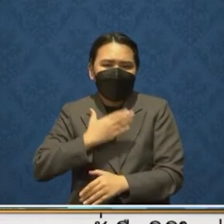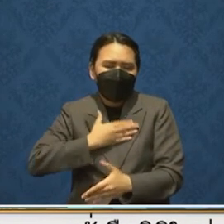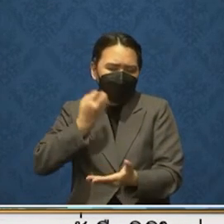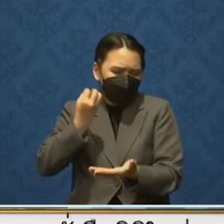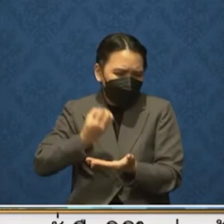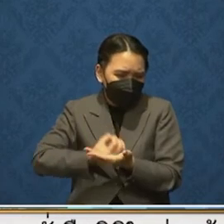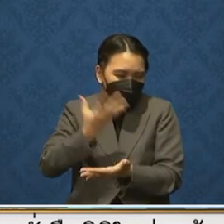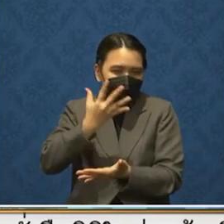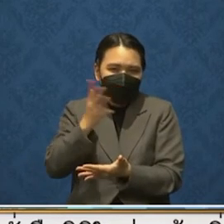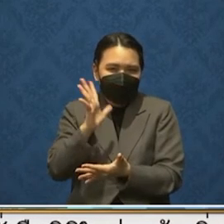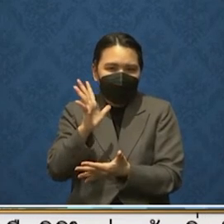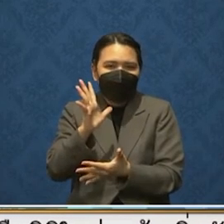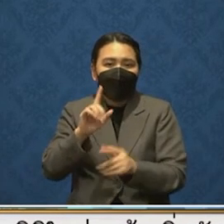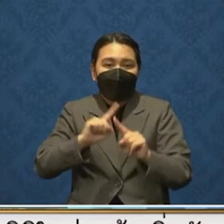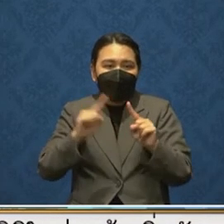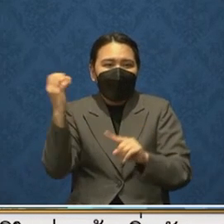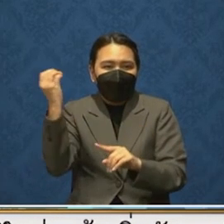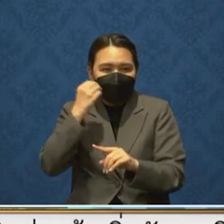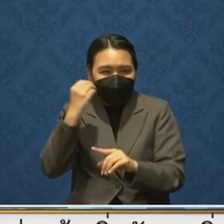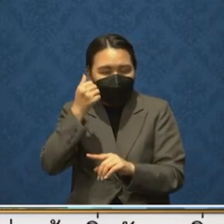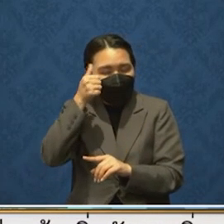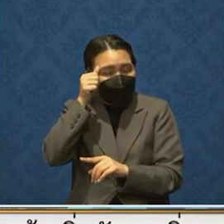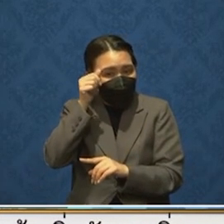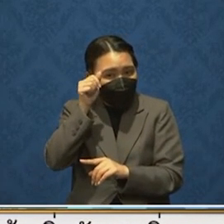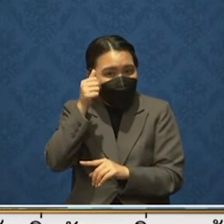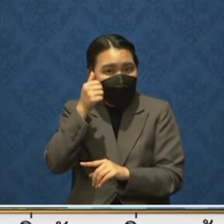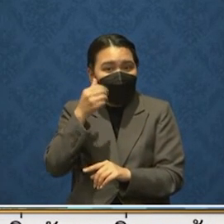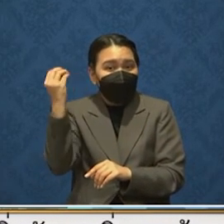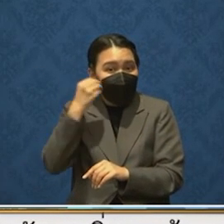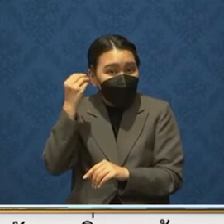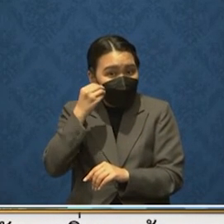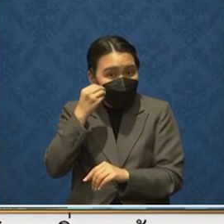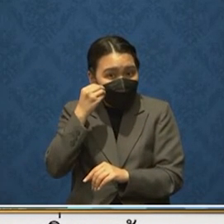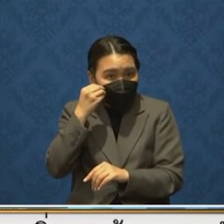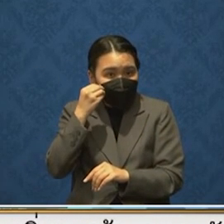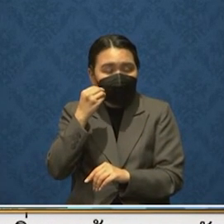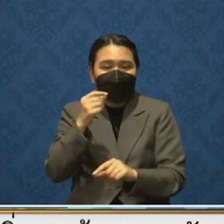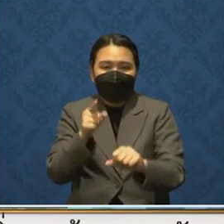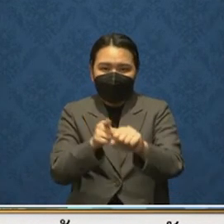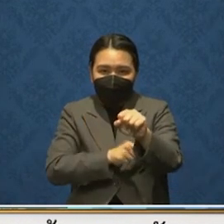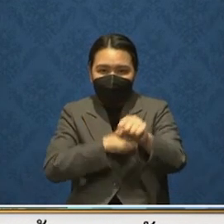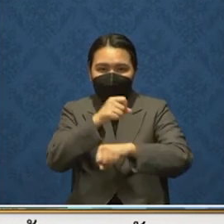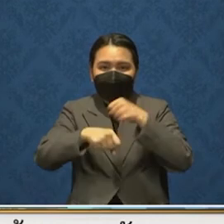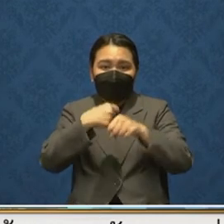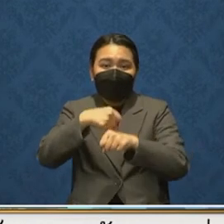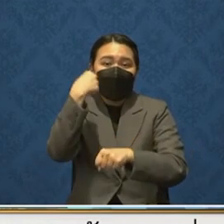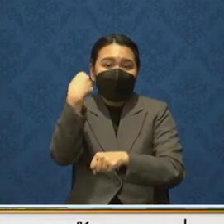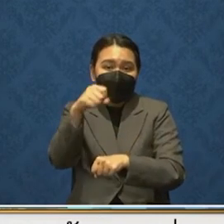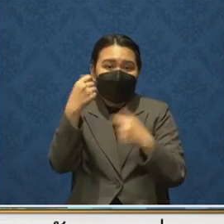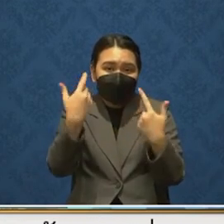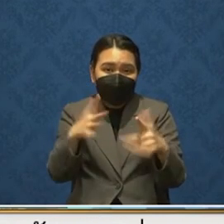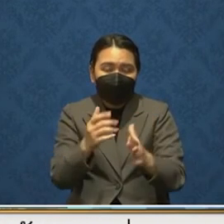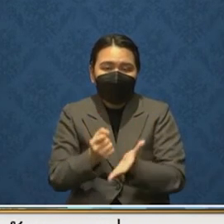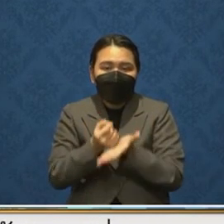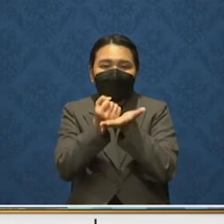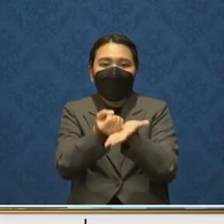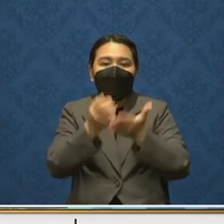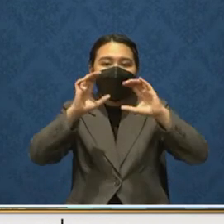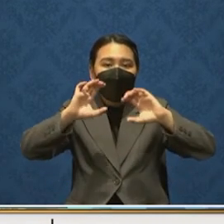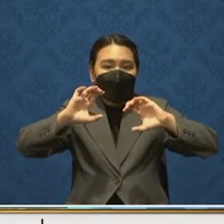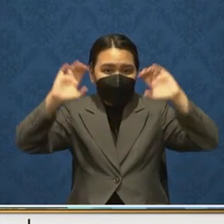เลี้งทุกวันหวันลหนึ่มือไประยาเวลาสิบปีมาแล้วเพื่ช่วยเหือรธบาลช